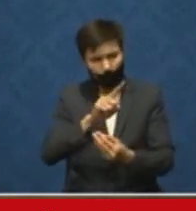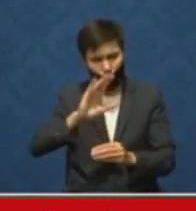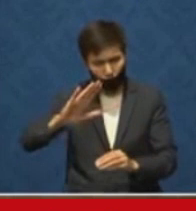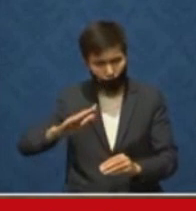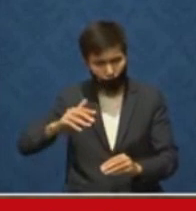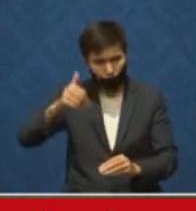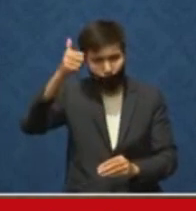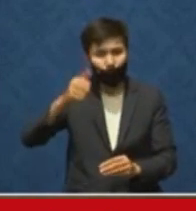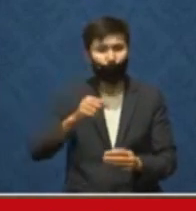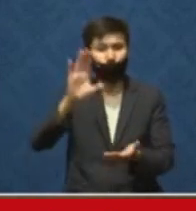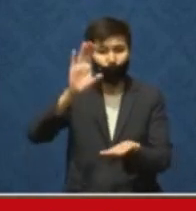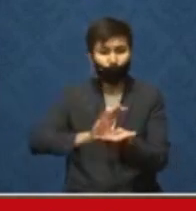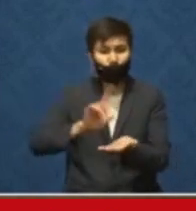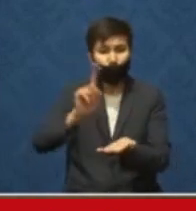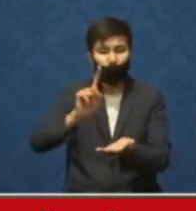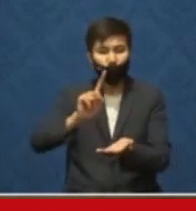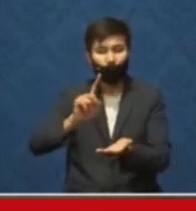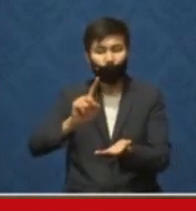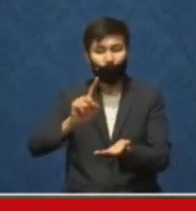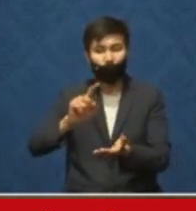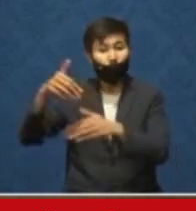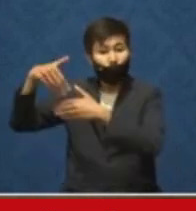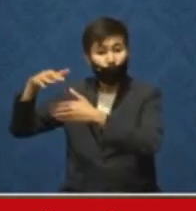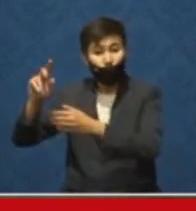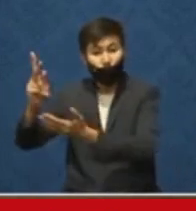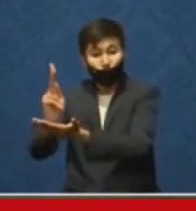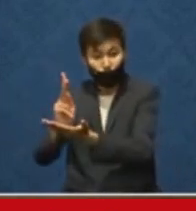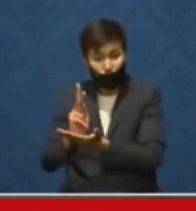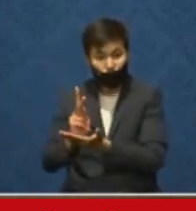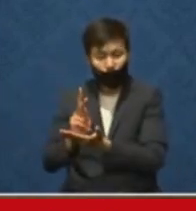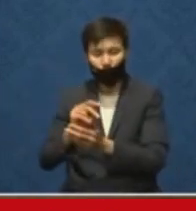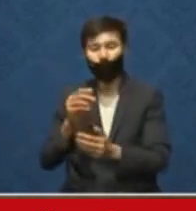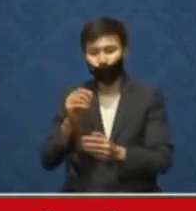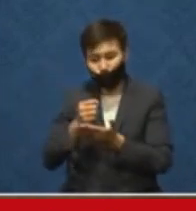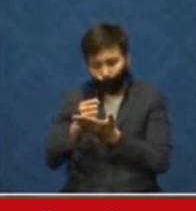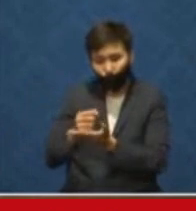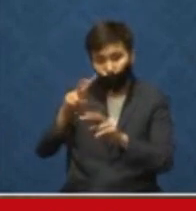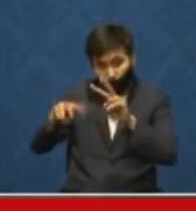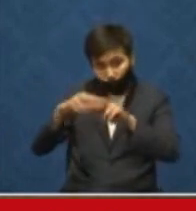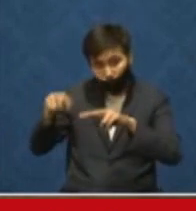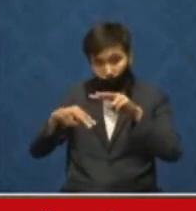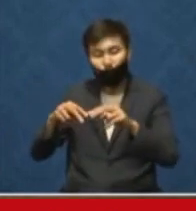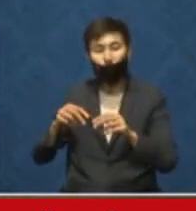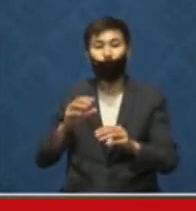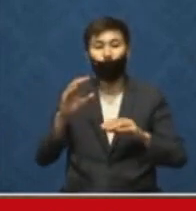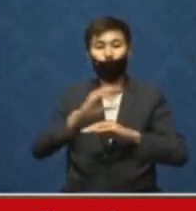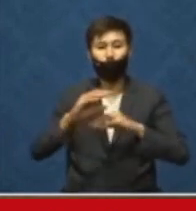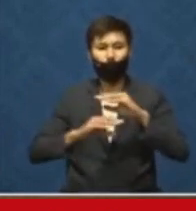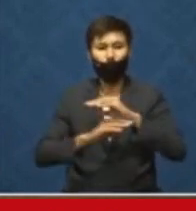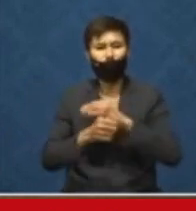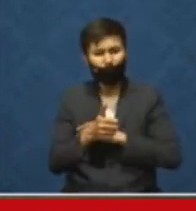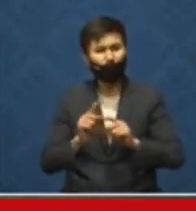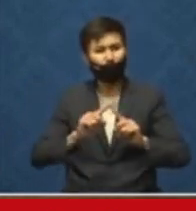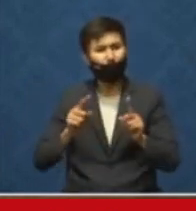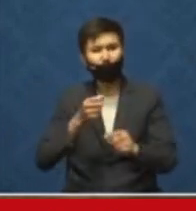หมุนเลยครับข้อมูลเลยเศรษฐกิจชุมชนน่ะฟื้นเลยเอาทุนมาจะไม่เอาทุนข้างนอกเขาให้